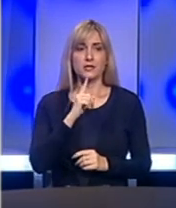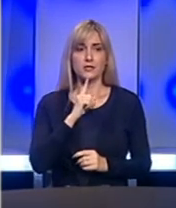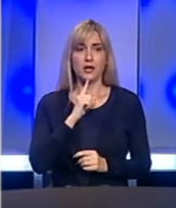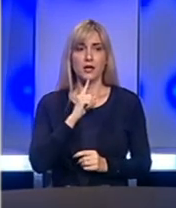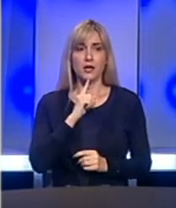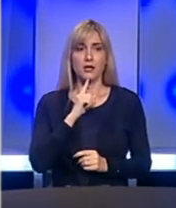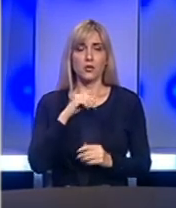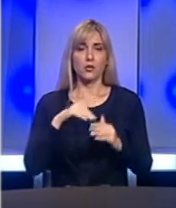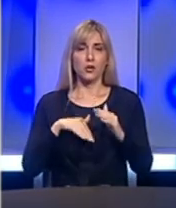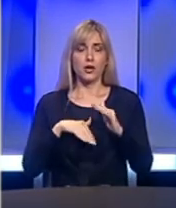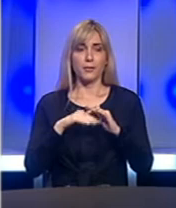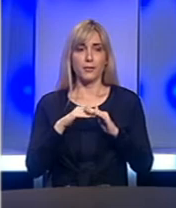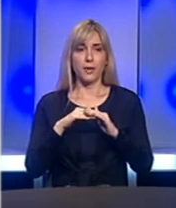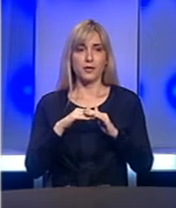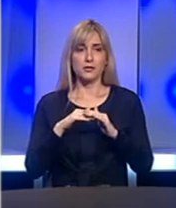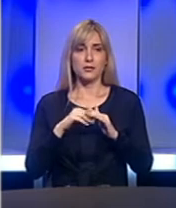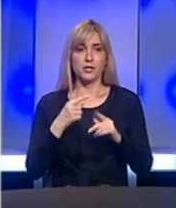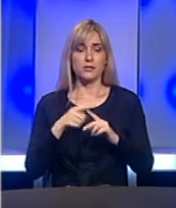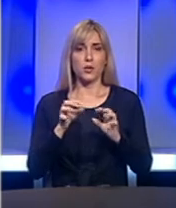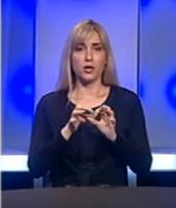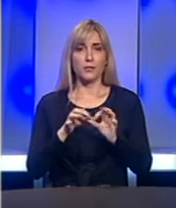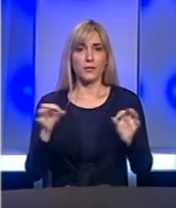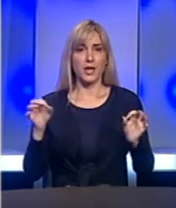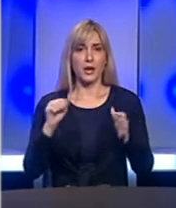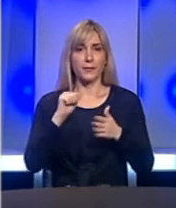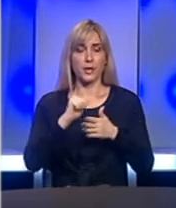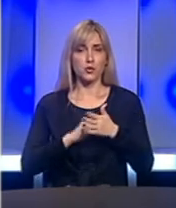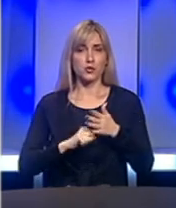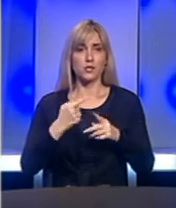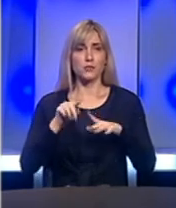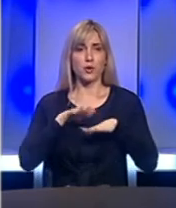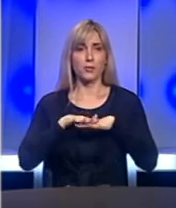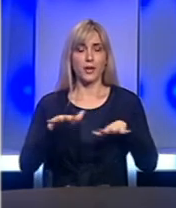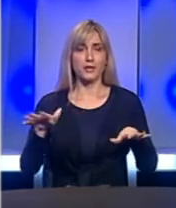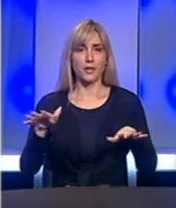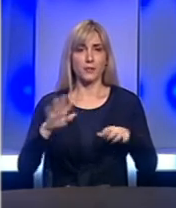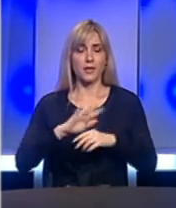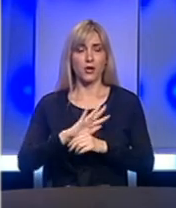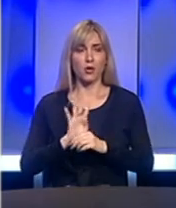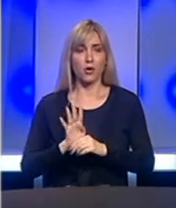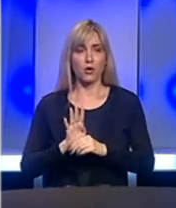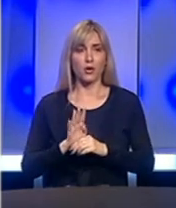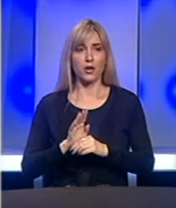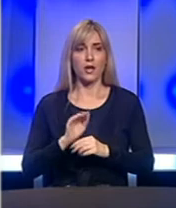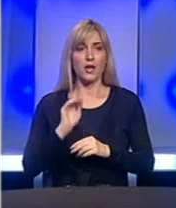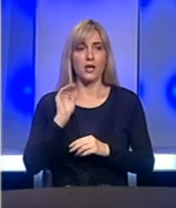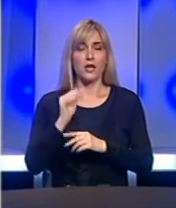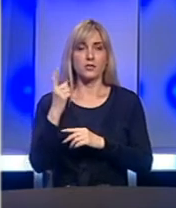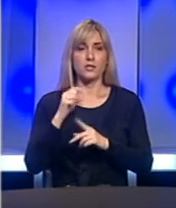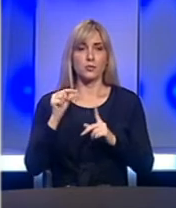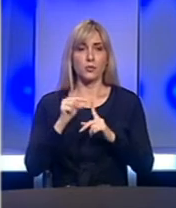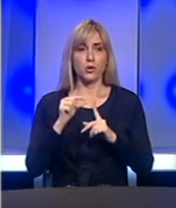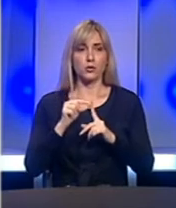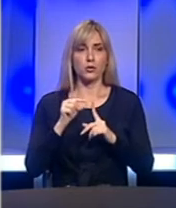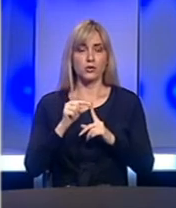nose maske na licu zbog mjera predostrožnosti zbog pandemije koronavirusa. Javljamo se dakle iz Potočara, iz